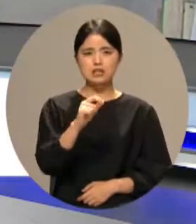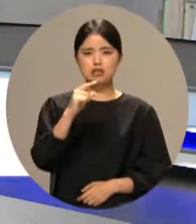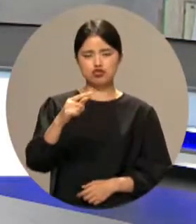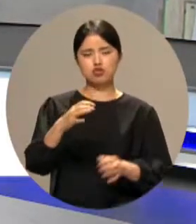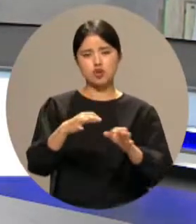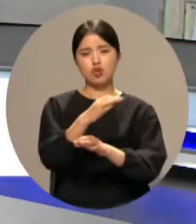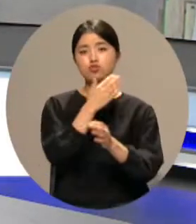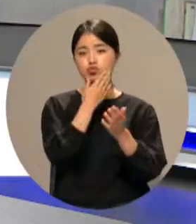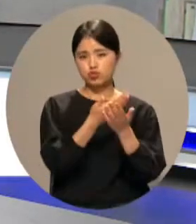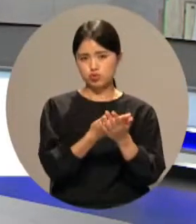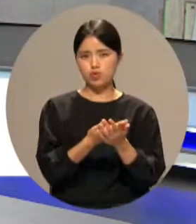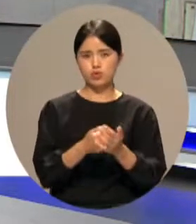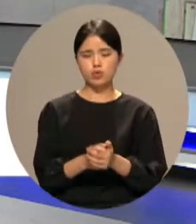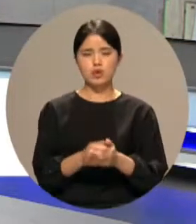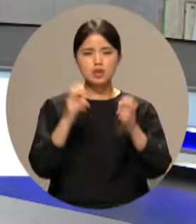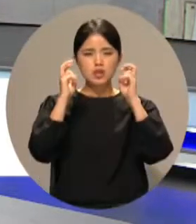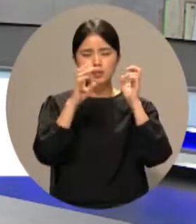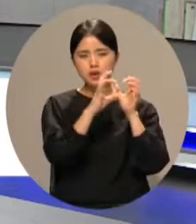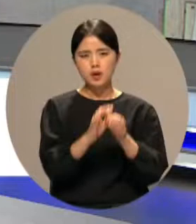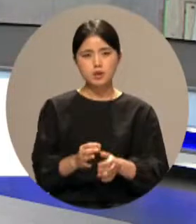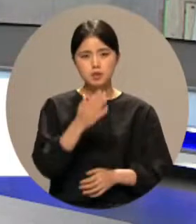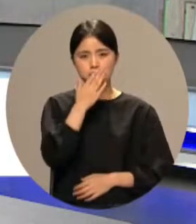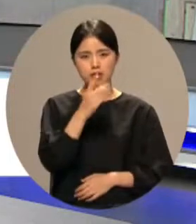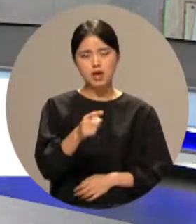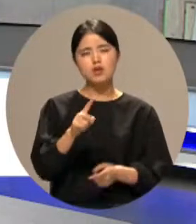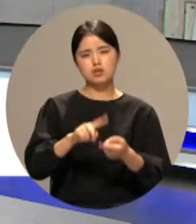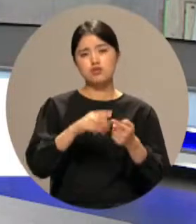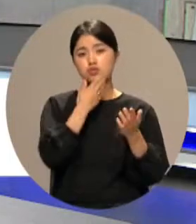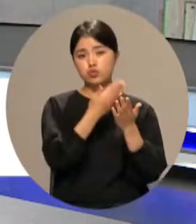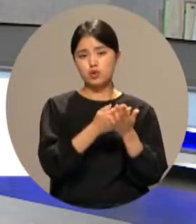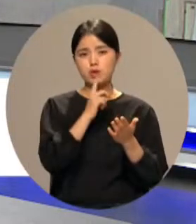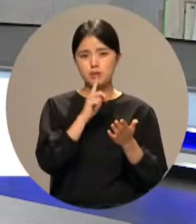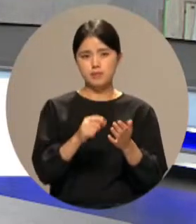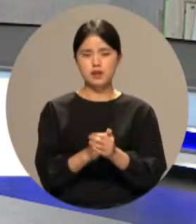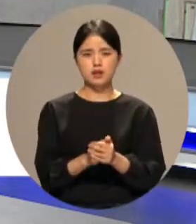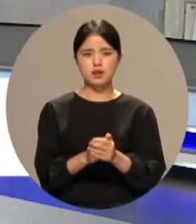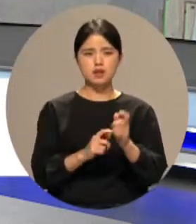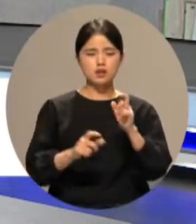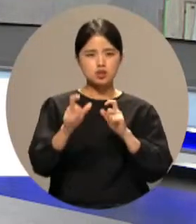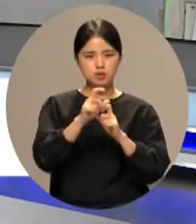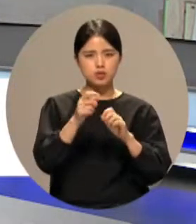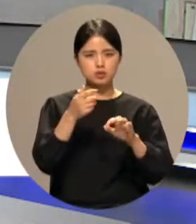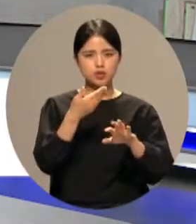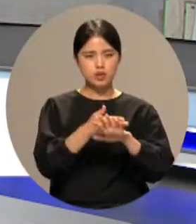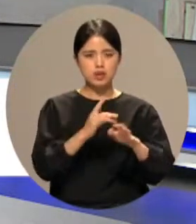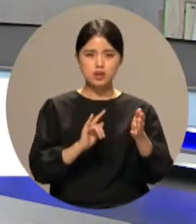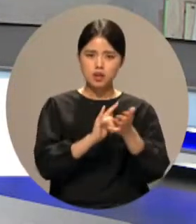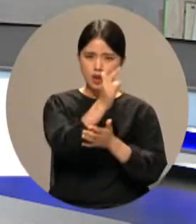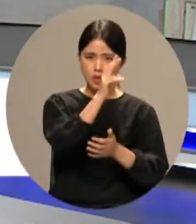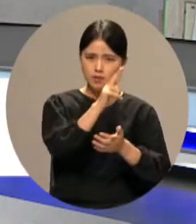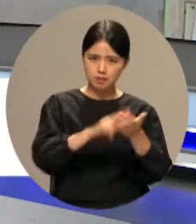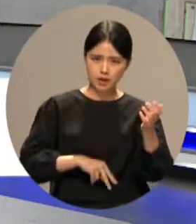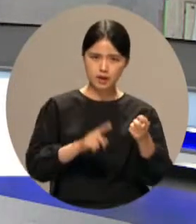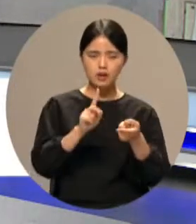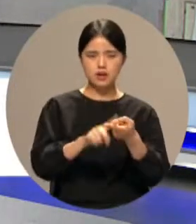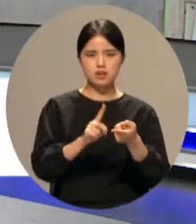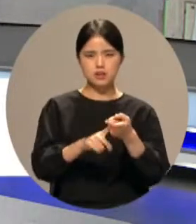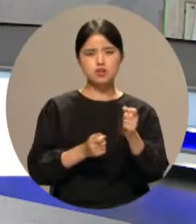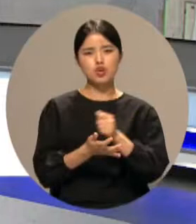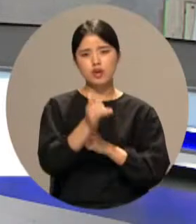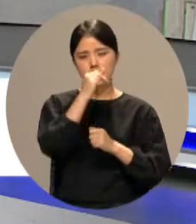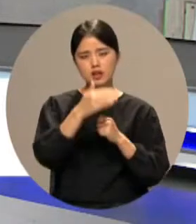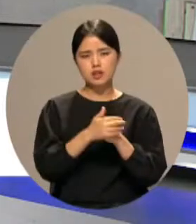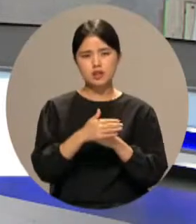있습니다. 한마디로 기업의 지속 가능성을 중시하는 것인데 점점 수출과 납품 등에 큰 영향을 미칠